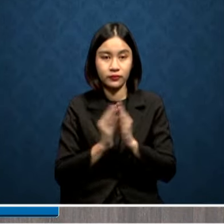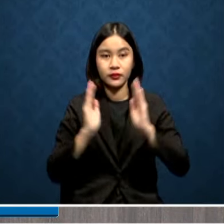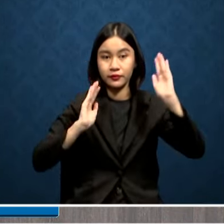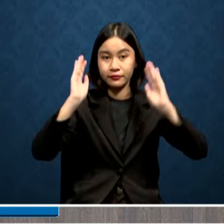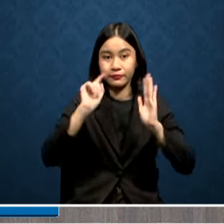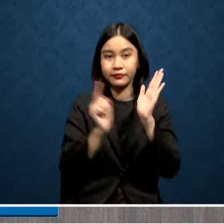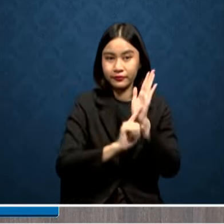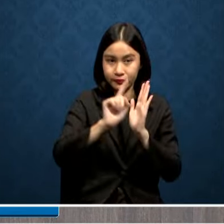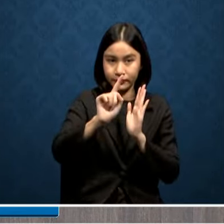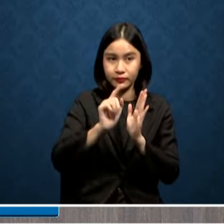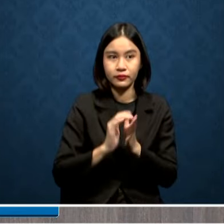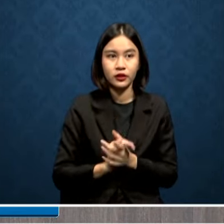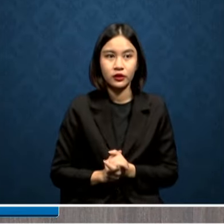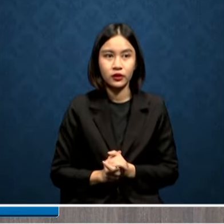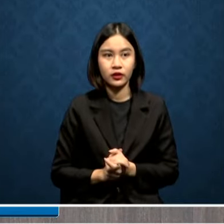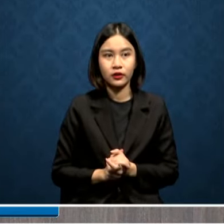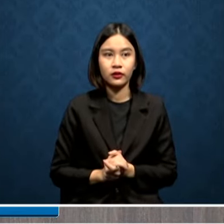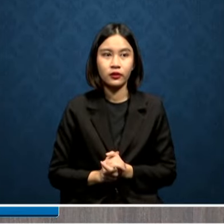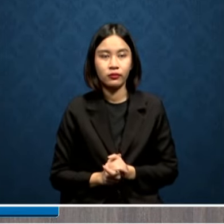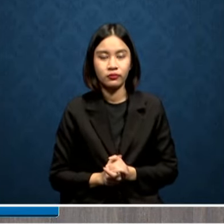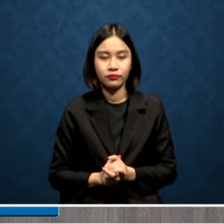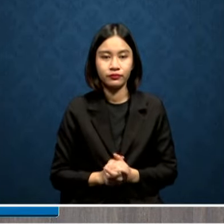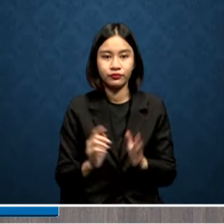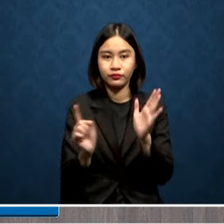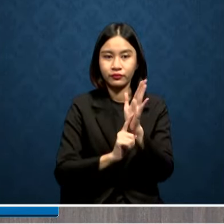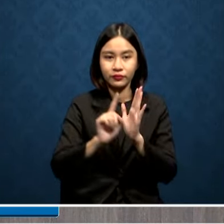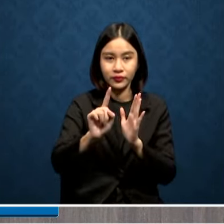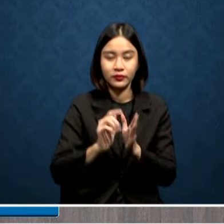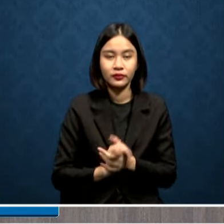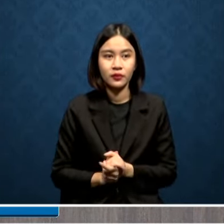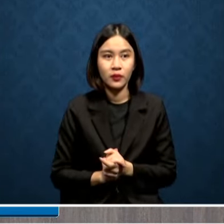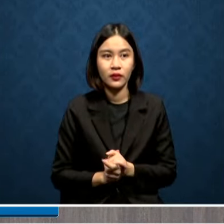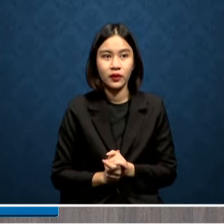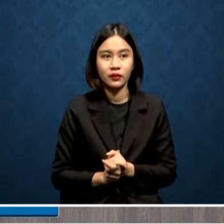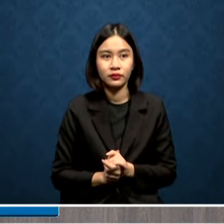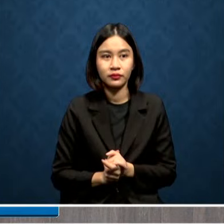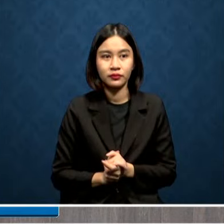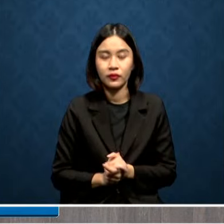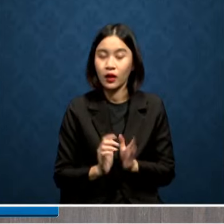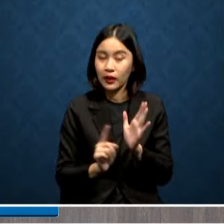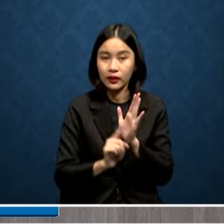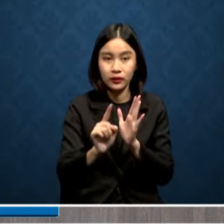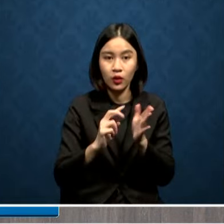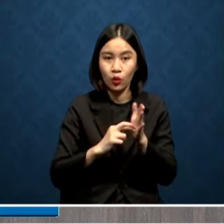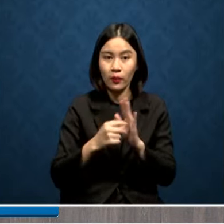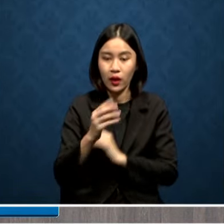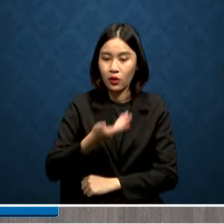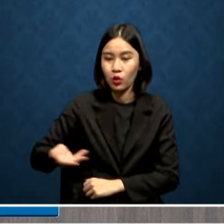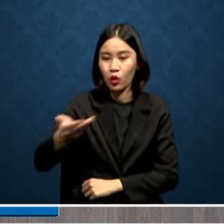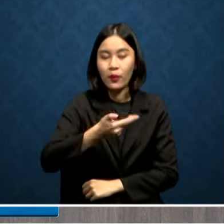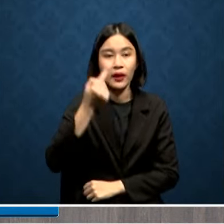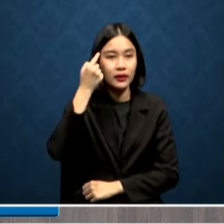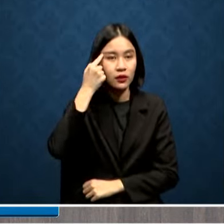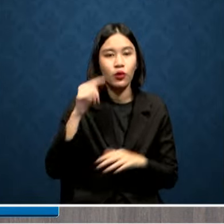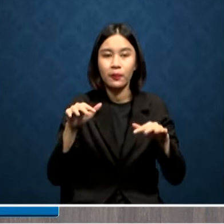หรือSimpleในครั้งเดียว Simpleเป็นเรื่องที่ว่าทุกคนมองเป็นเรื่อง